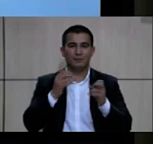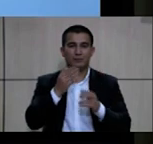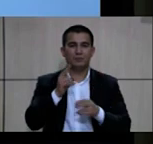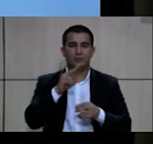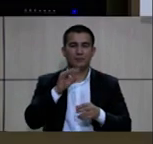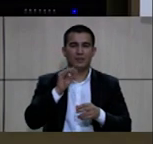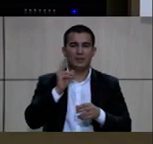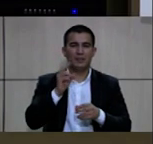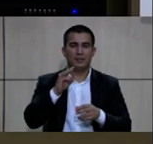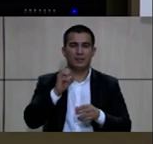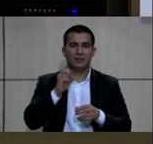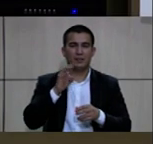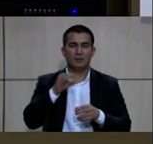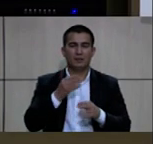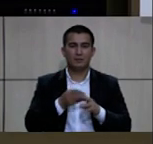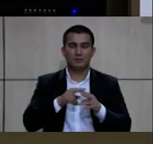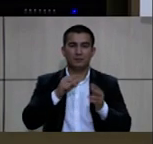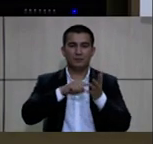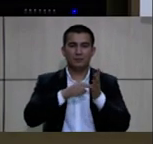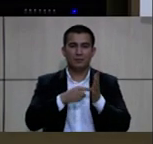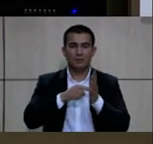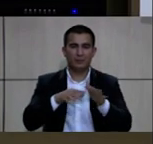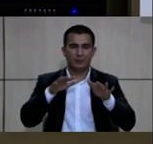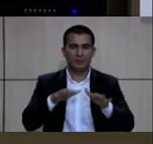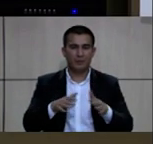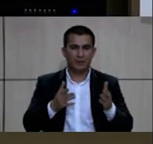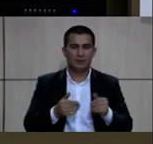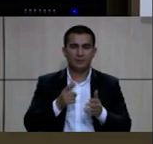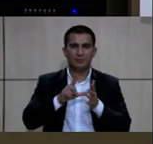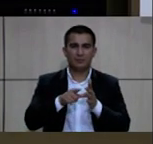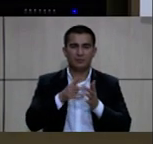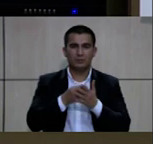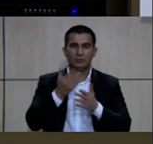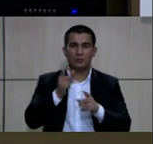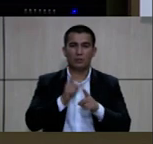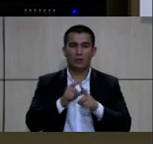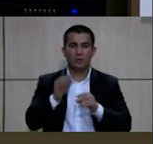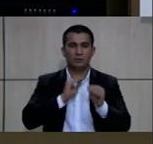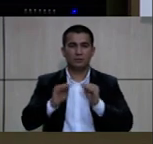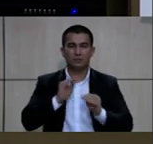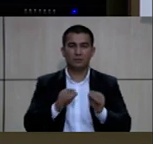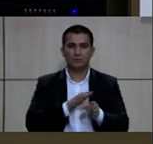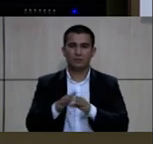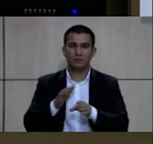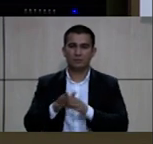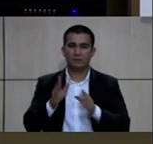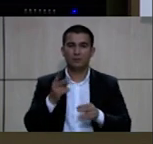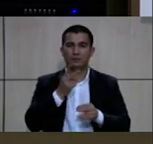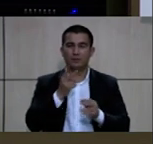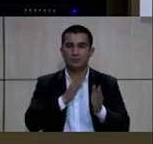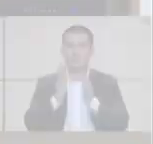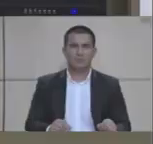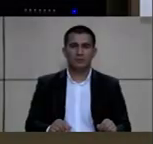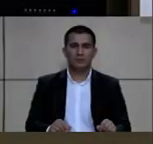sizga izoh berib o'taman. Nuqtalar o'rnini geometrik terminlar bilan to'ldirasiz. Ikkinchi topshiriq